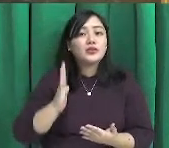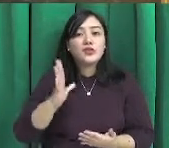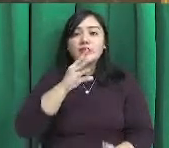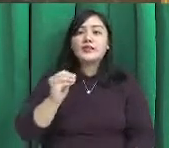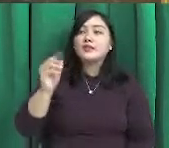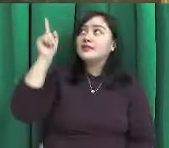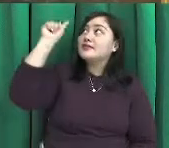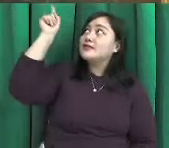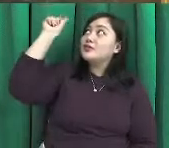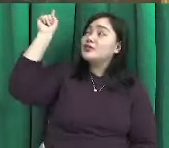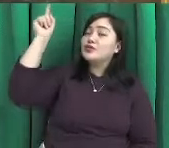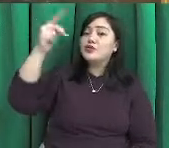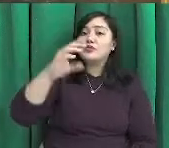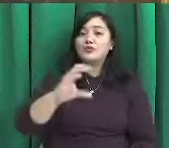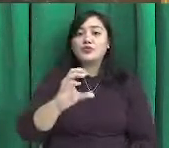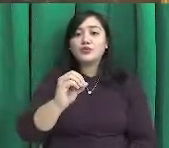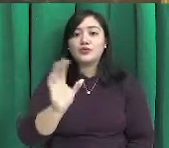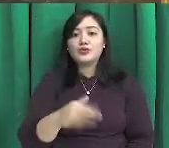si Ma'am